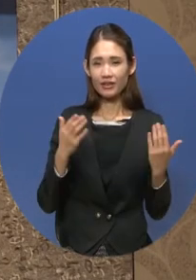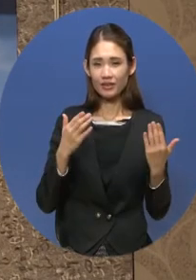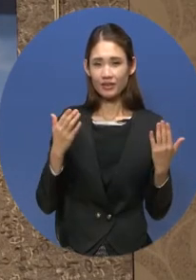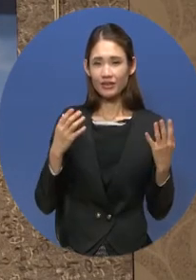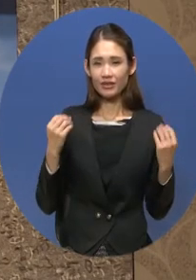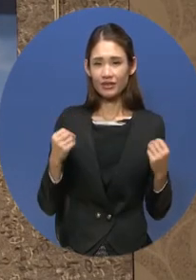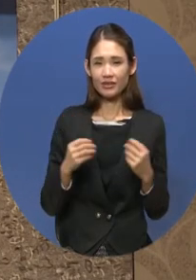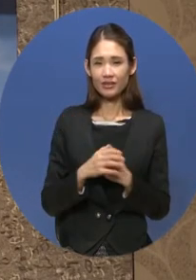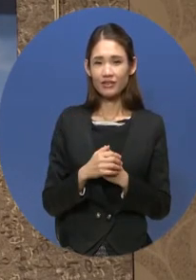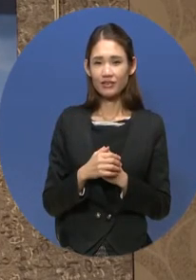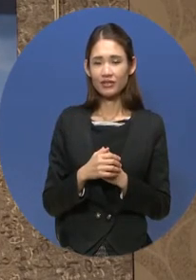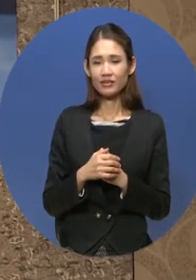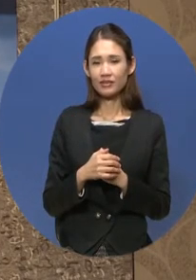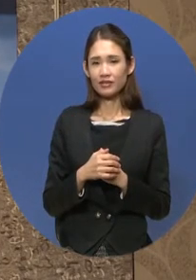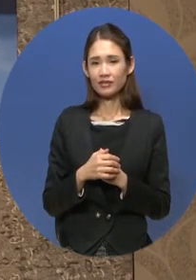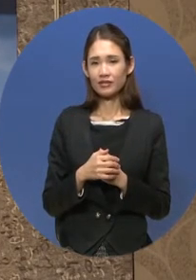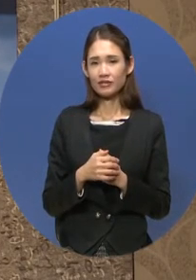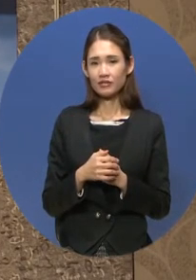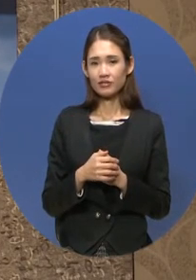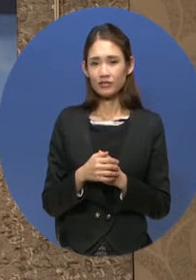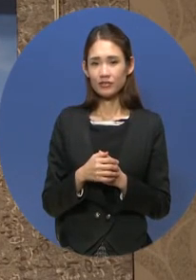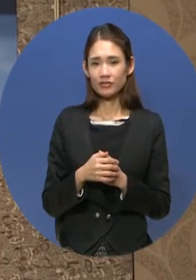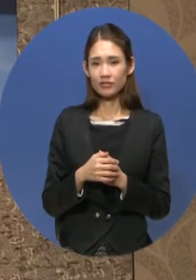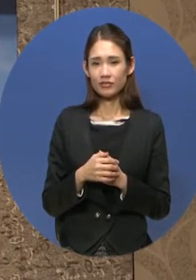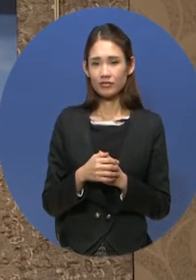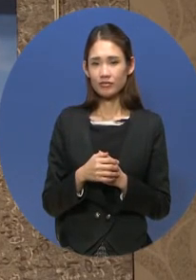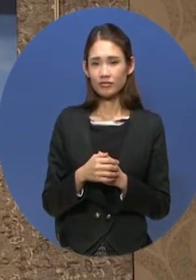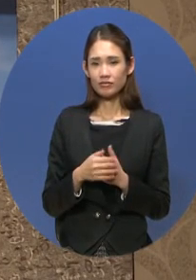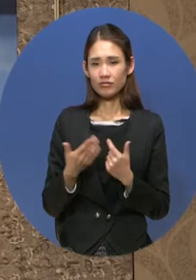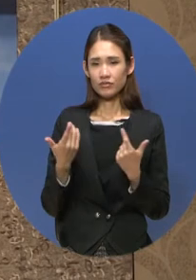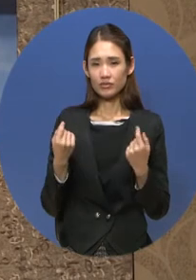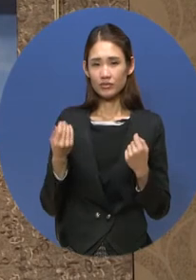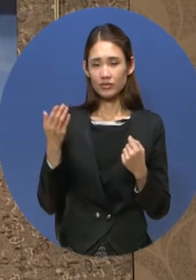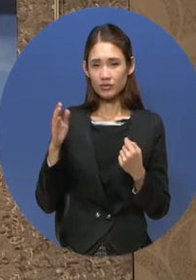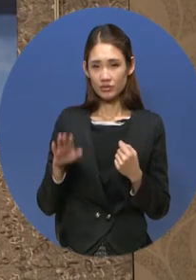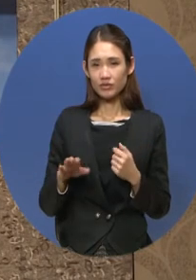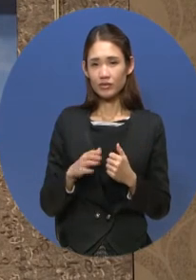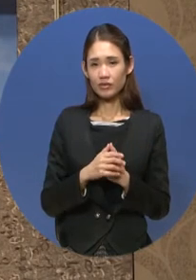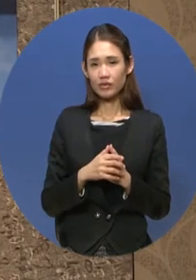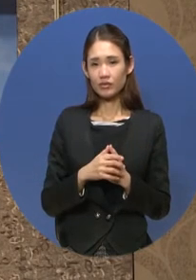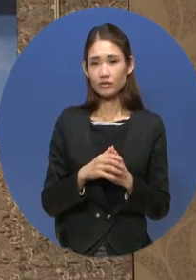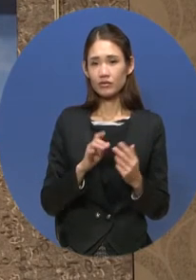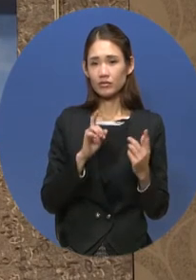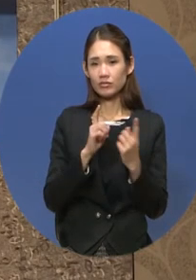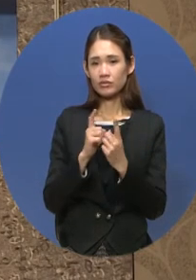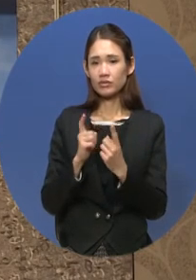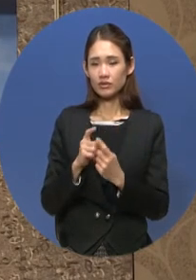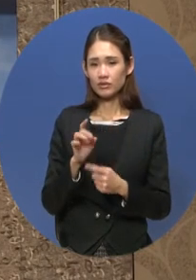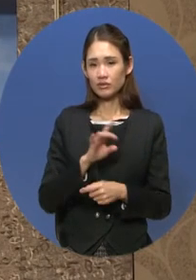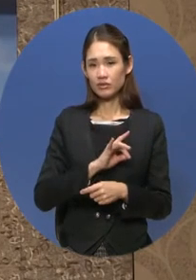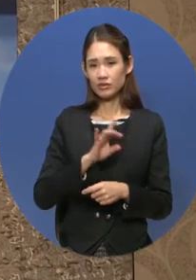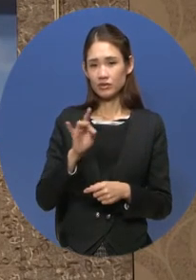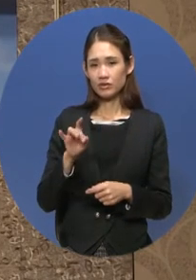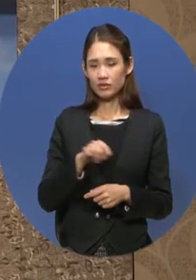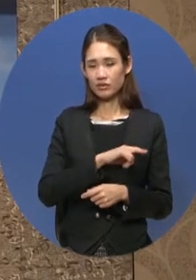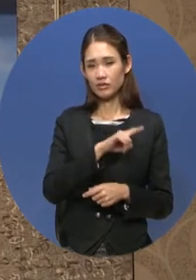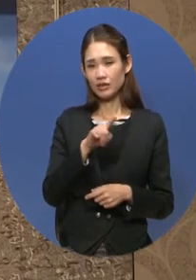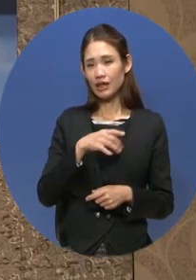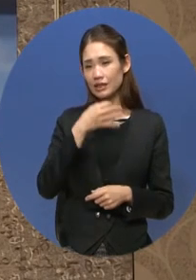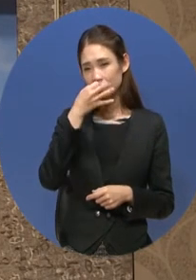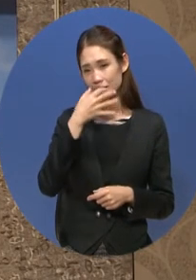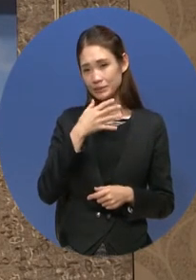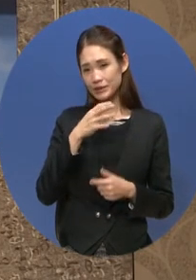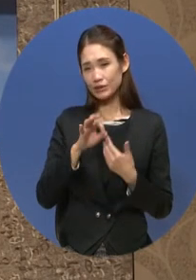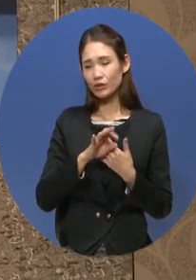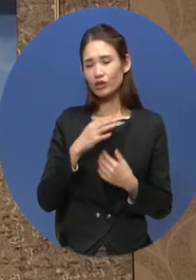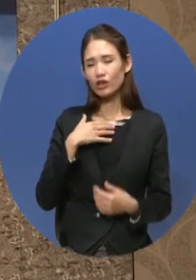이제 많이 있어요. 많이 있고. 그런데도 이제 만나서 가끔씩 이제 이들이 힘들 때는 전화를